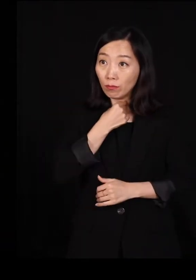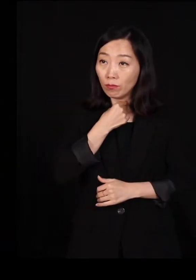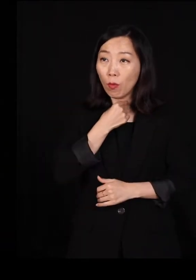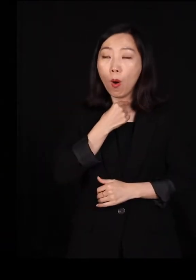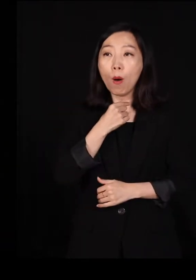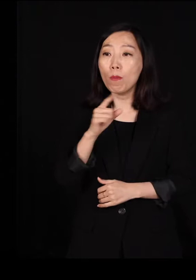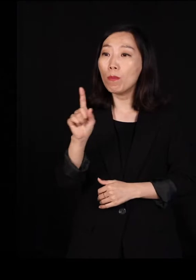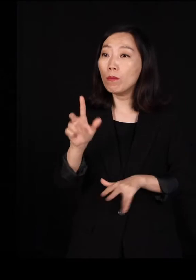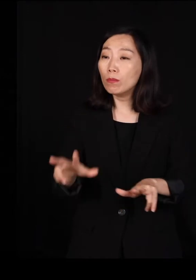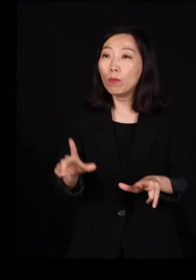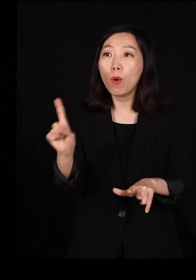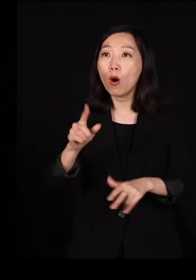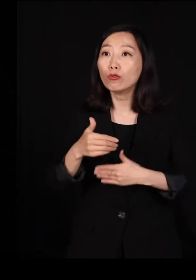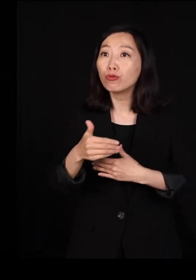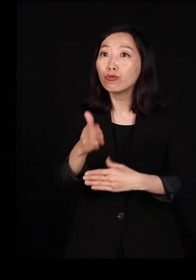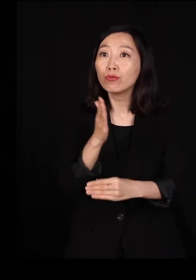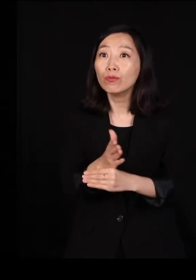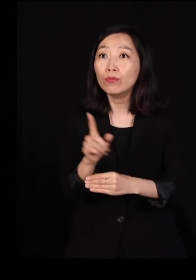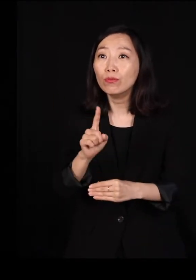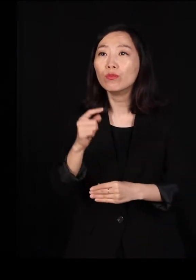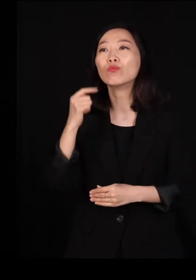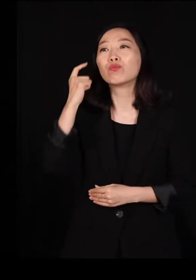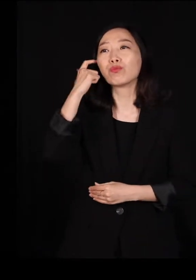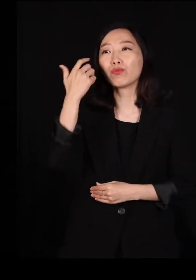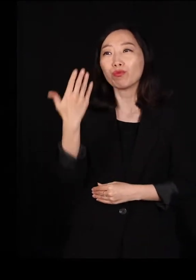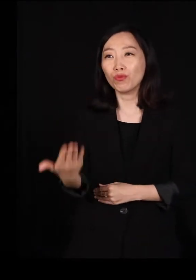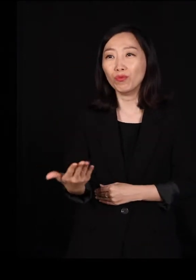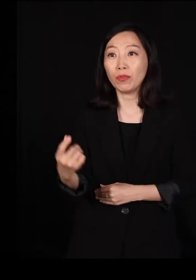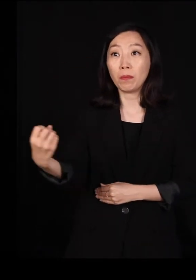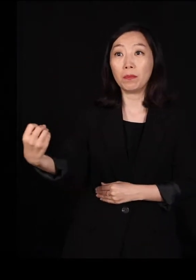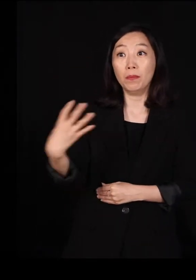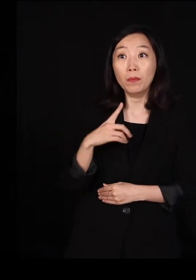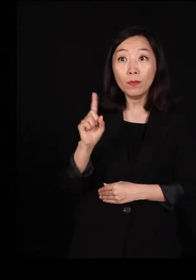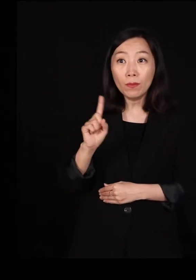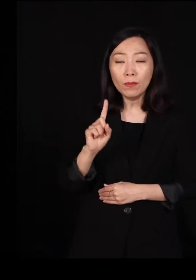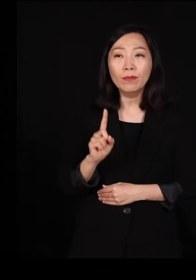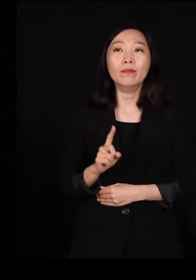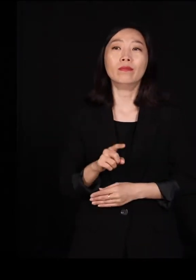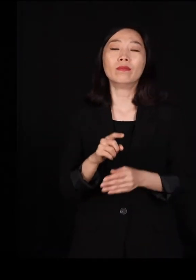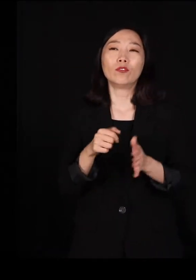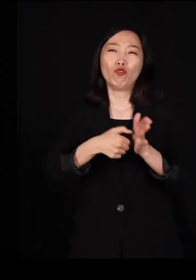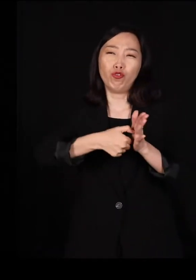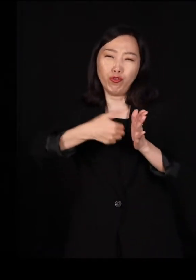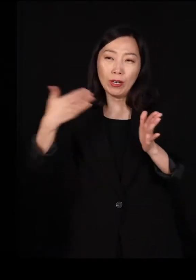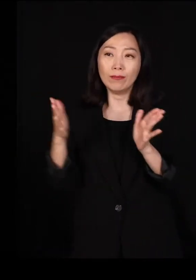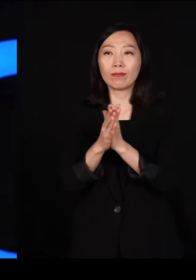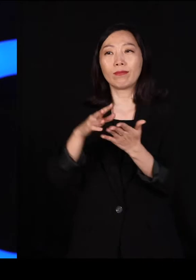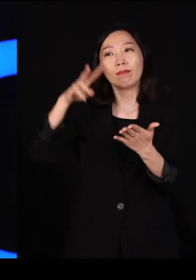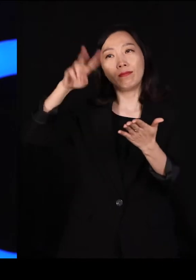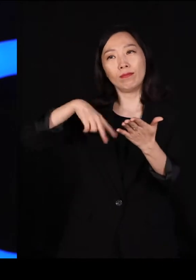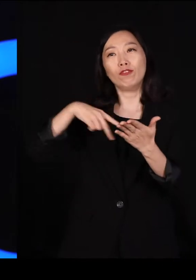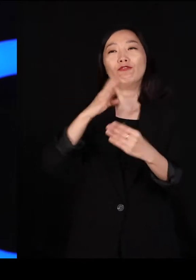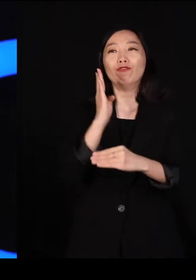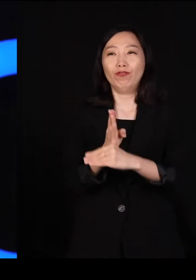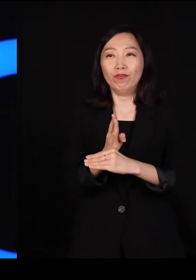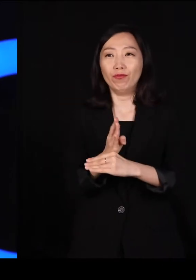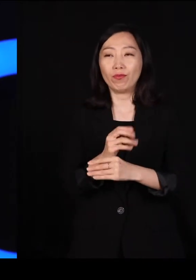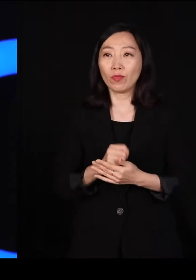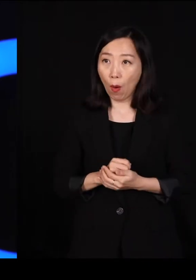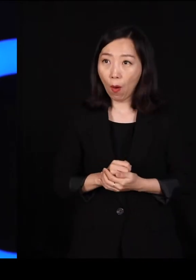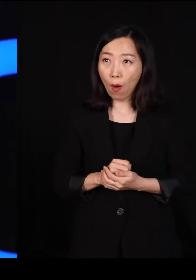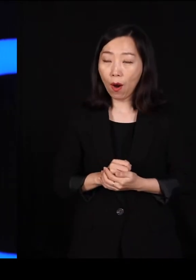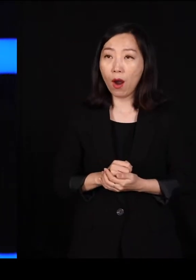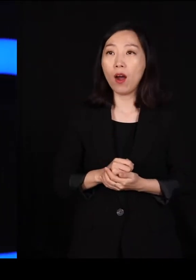하고 계시나요? 이렇게 물어봤더니 그분이 말씀하시기를 명작을 읽고 있대요. 그래서 또 질문을